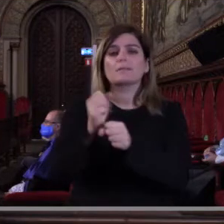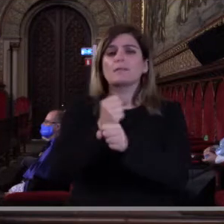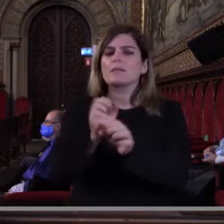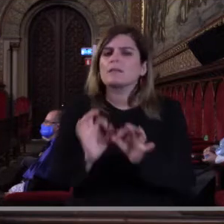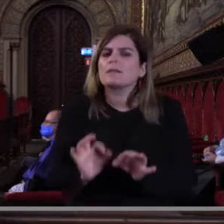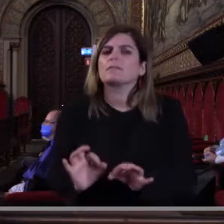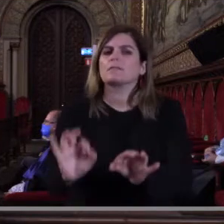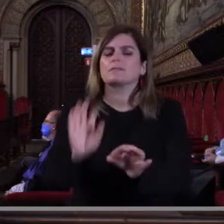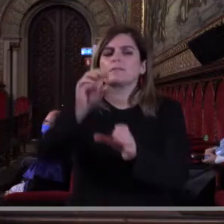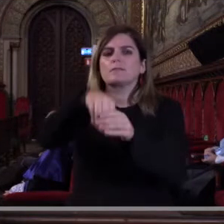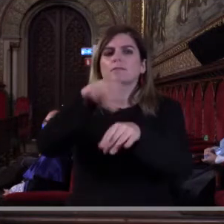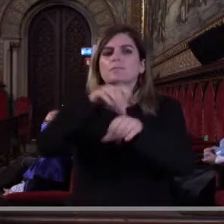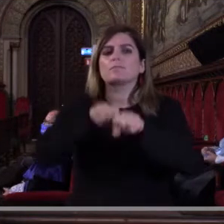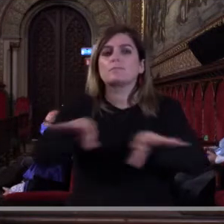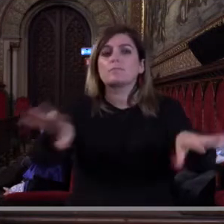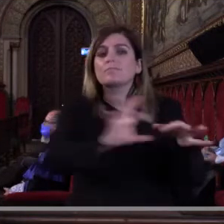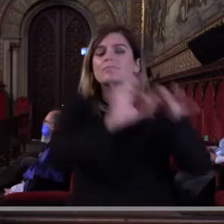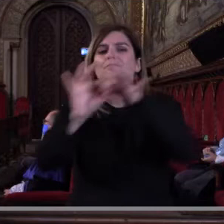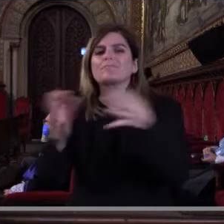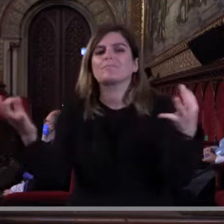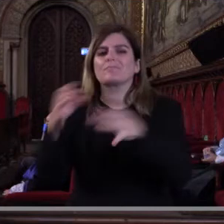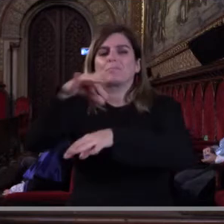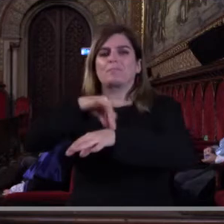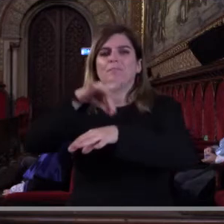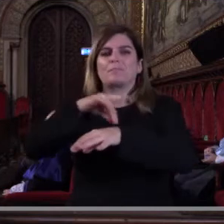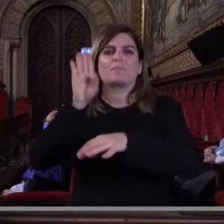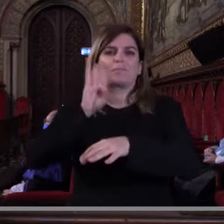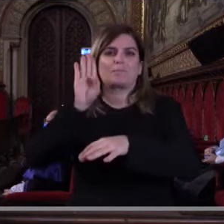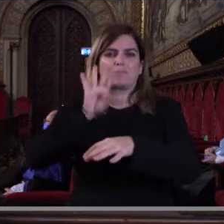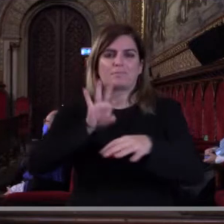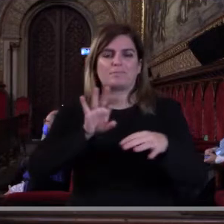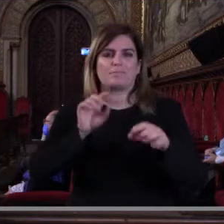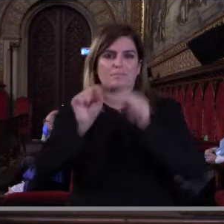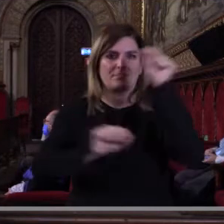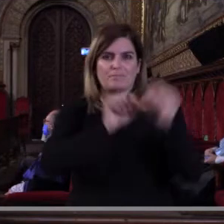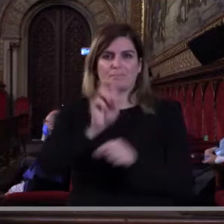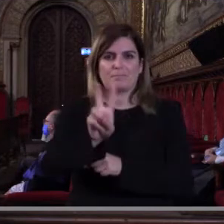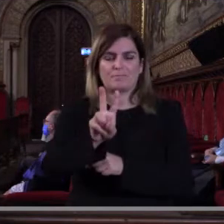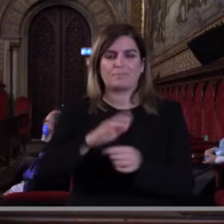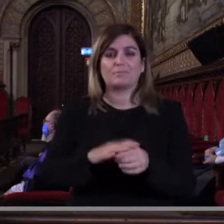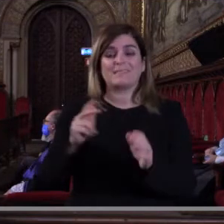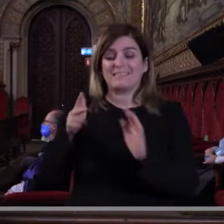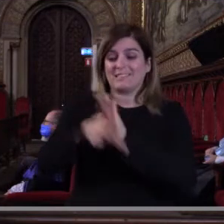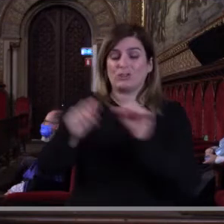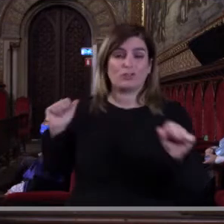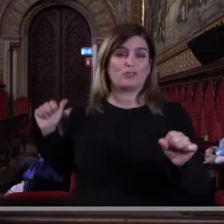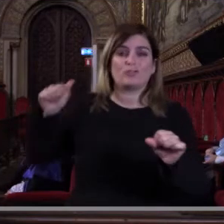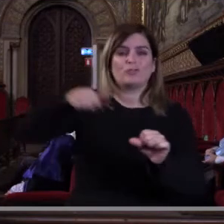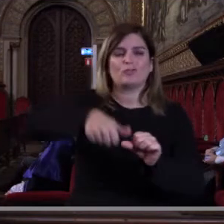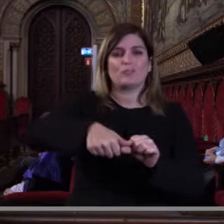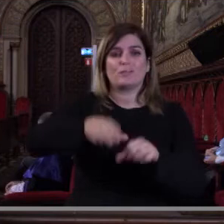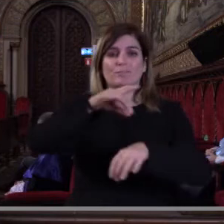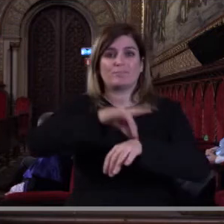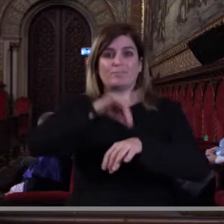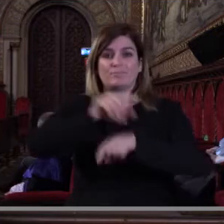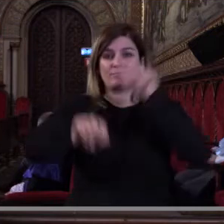específica dins de l'epidemiologia és la que fa referència a les malalties infeccioses. Al llarg de la història, les malalties infeccioses, una